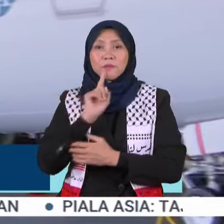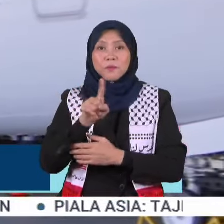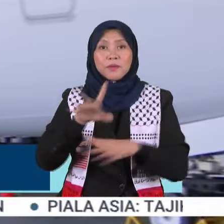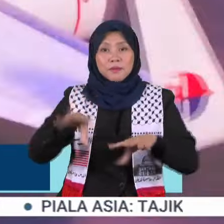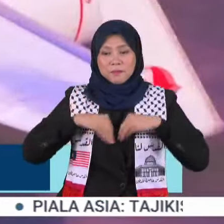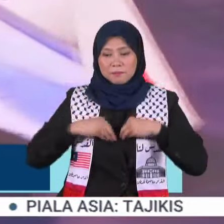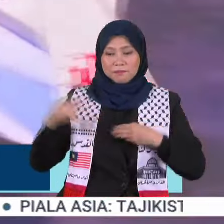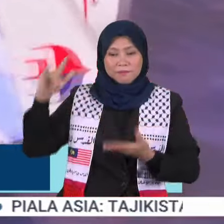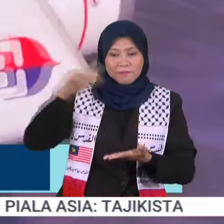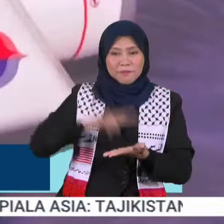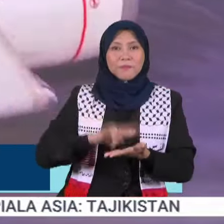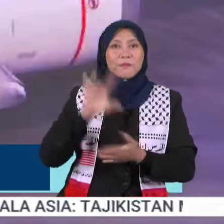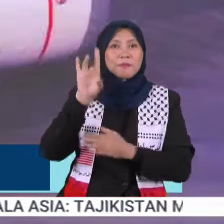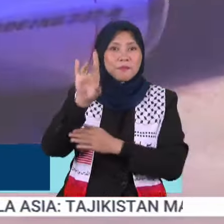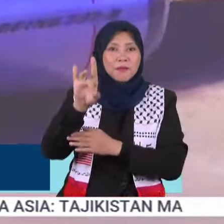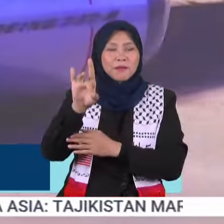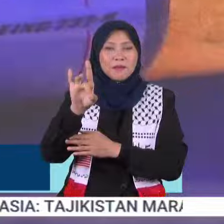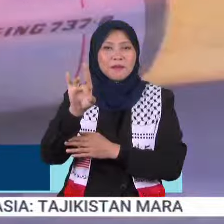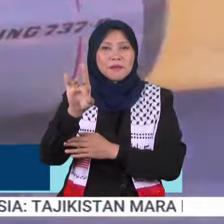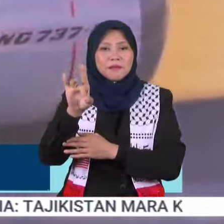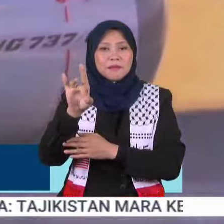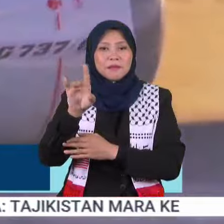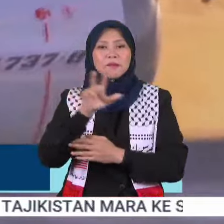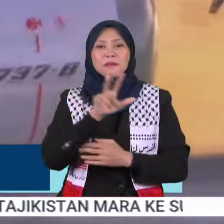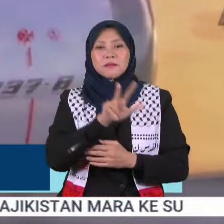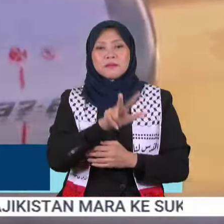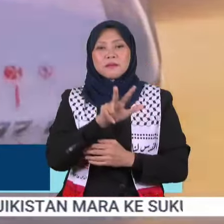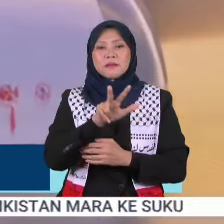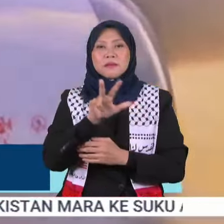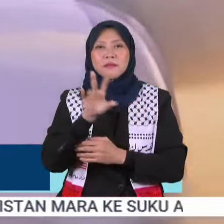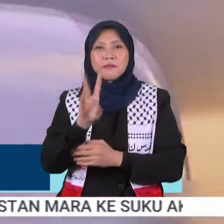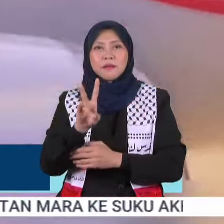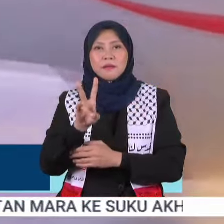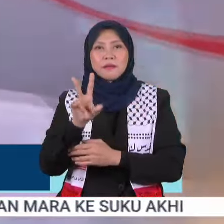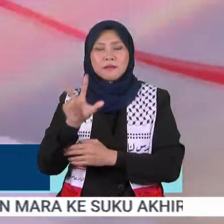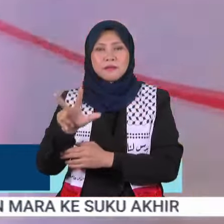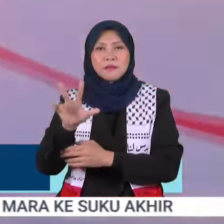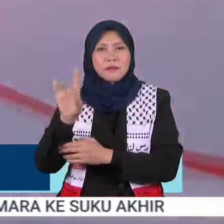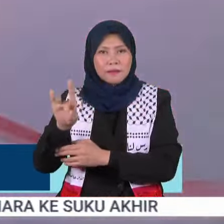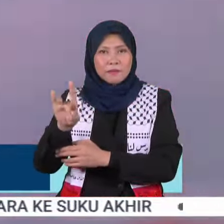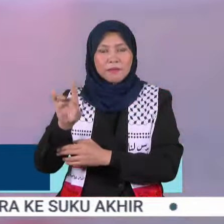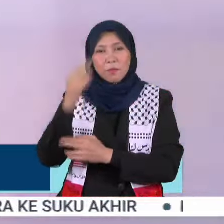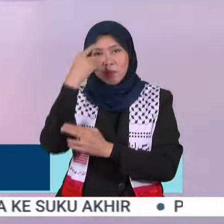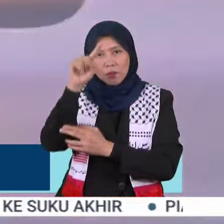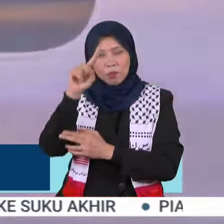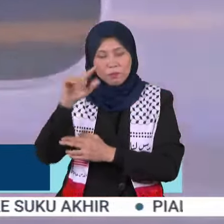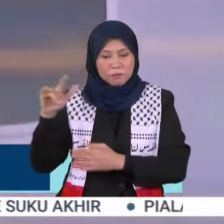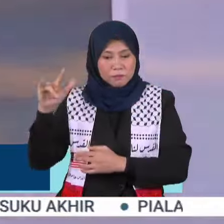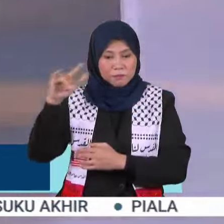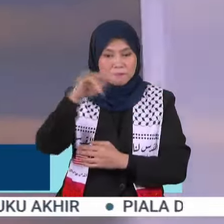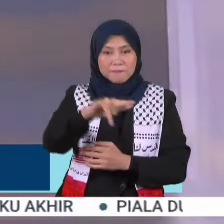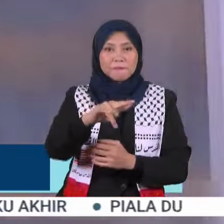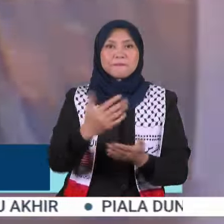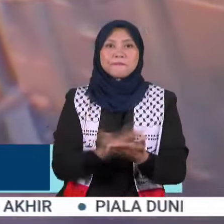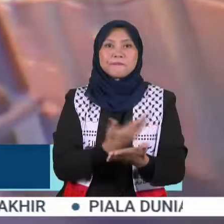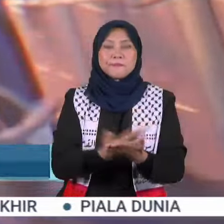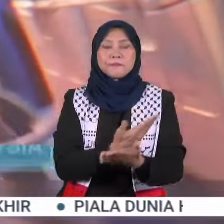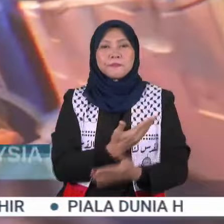tahun ini bersama 8 pesawat Boeing 737-8 yang merupakan sebahagian daripada pelan pemodenan armada pesawatnya.